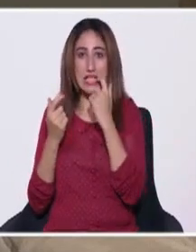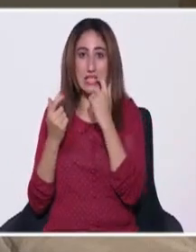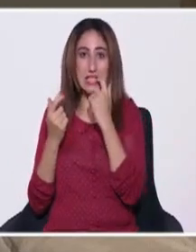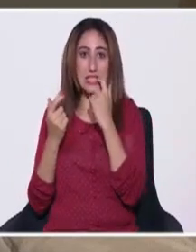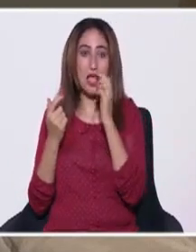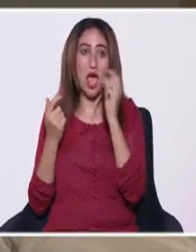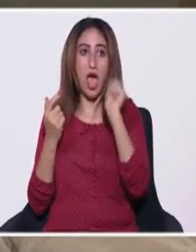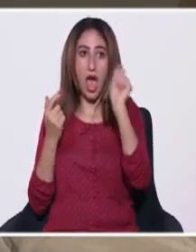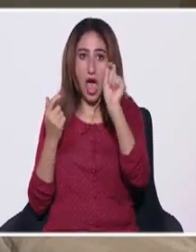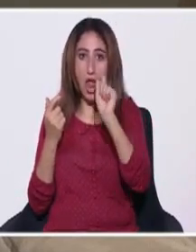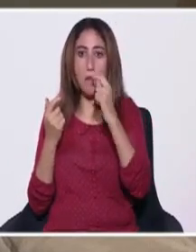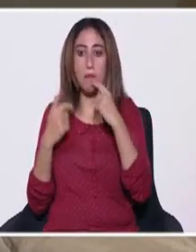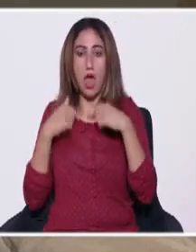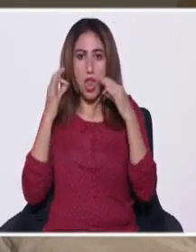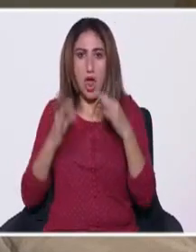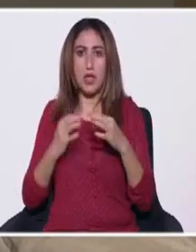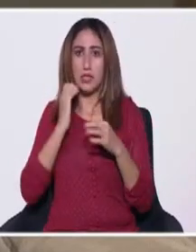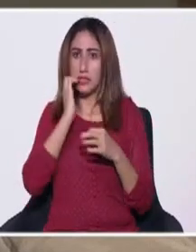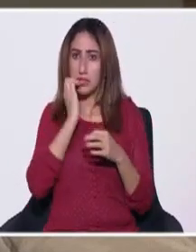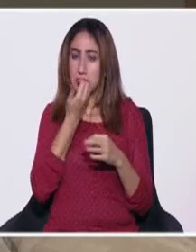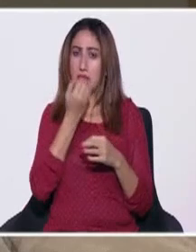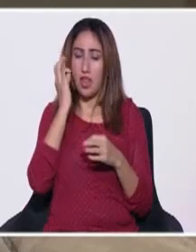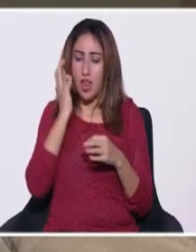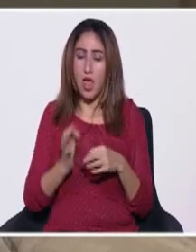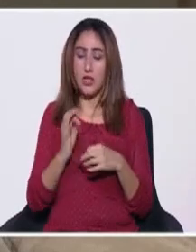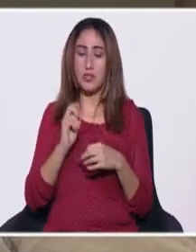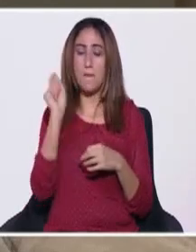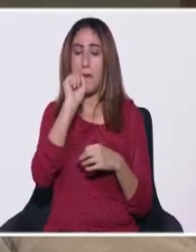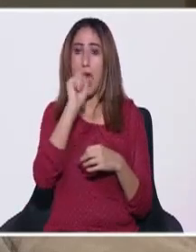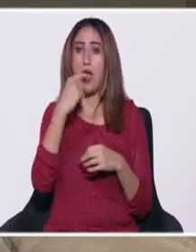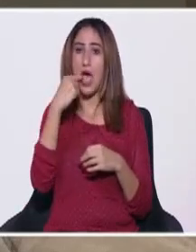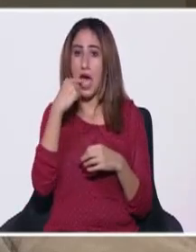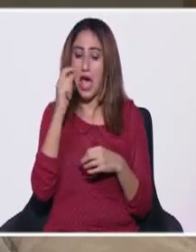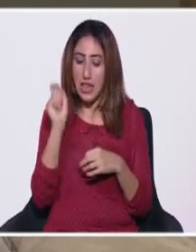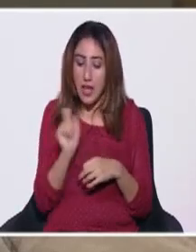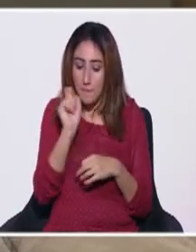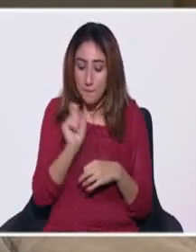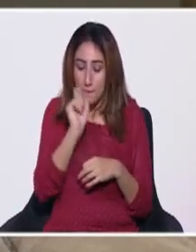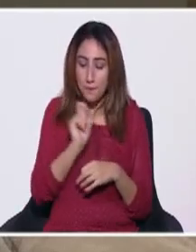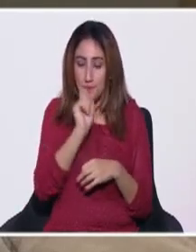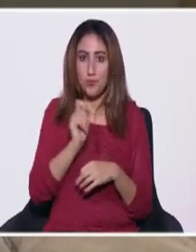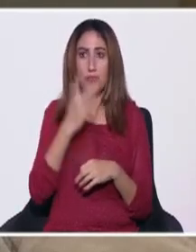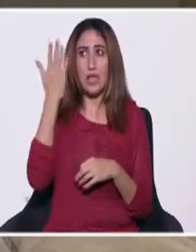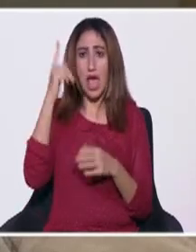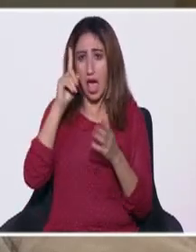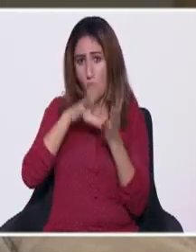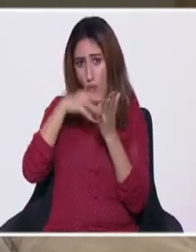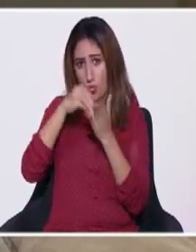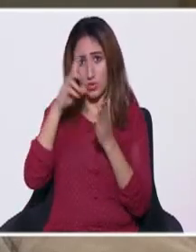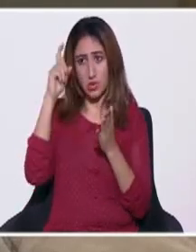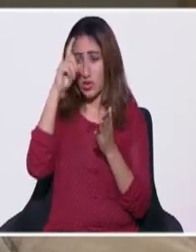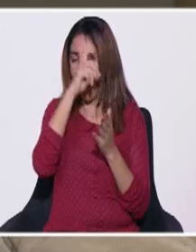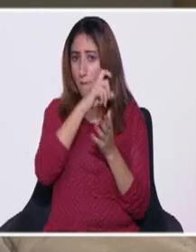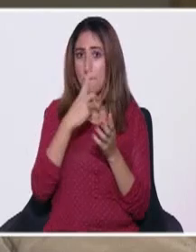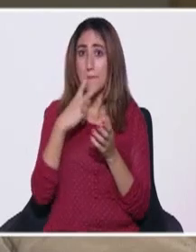هذا الإصرار وهذا العزم. فمسكت القلم بأسناني وكتبت. كان الأول صعب جدا جدا جدا، خلال